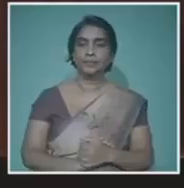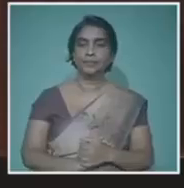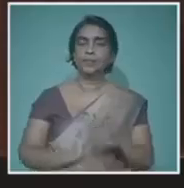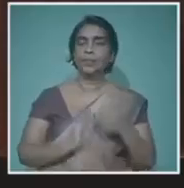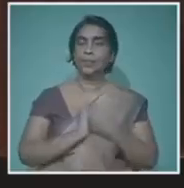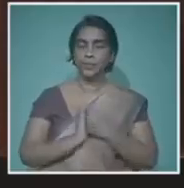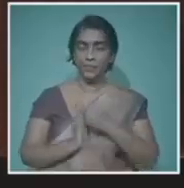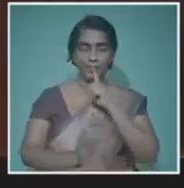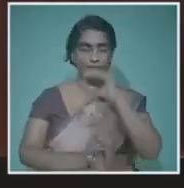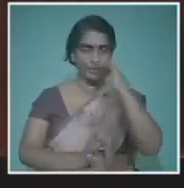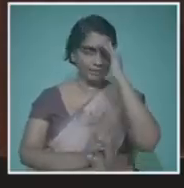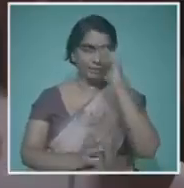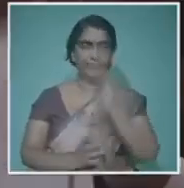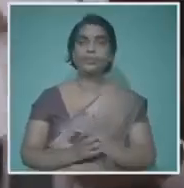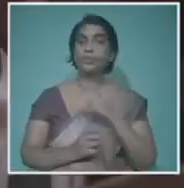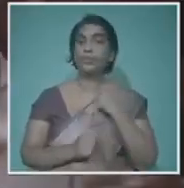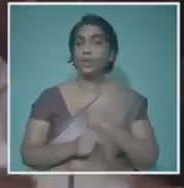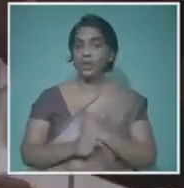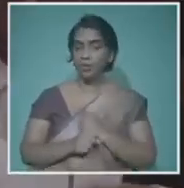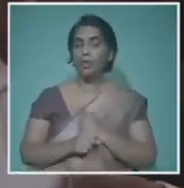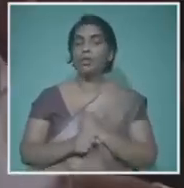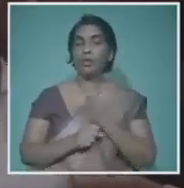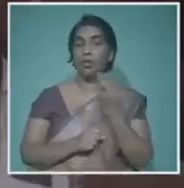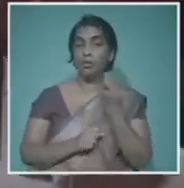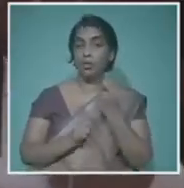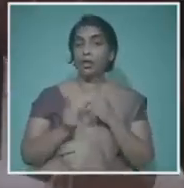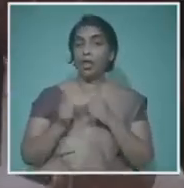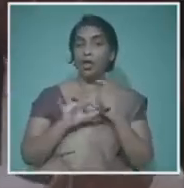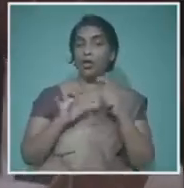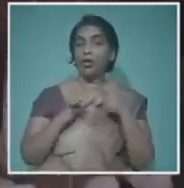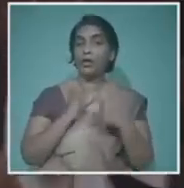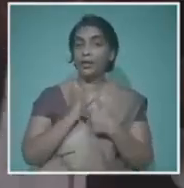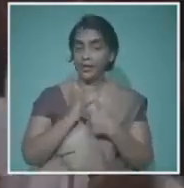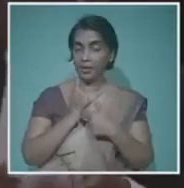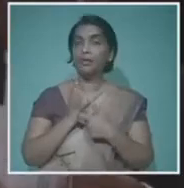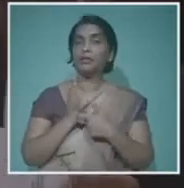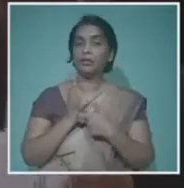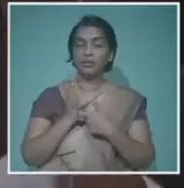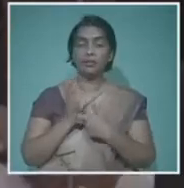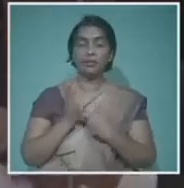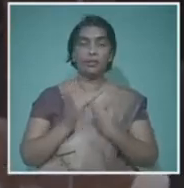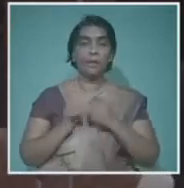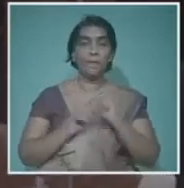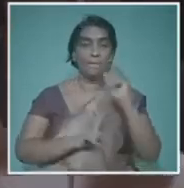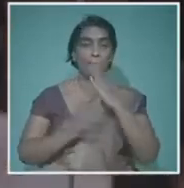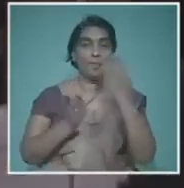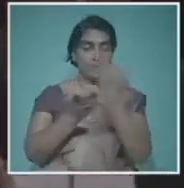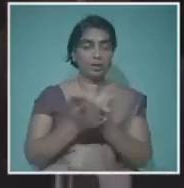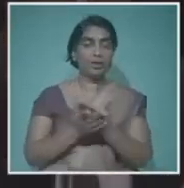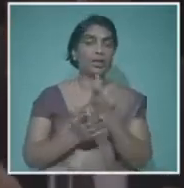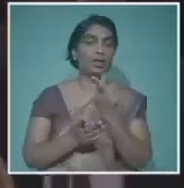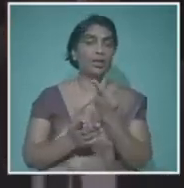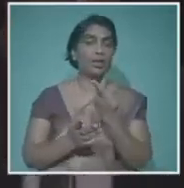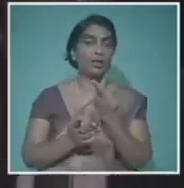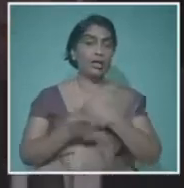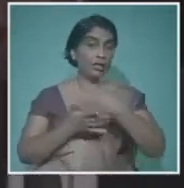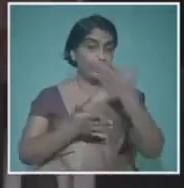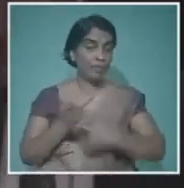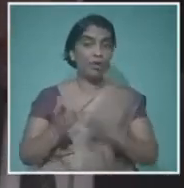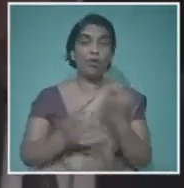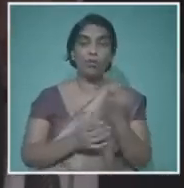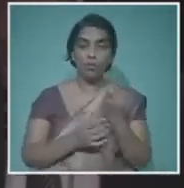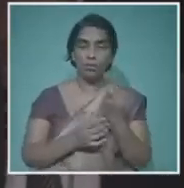කරු කතානායකතුමනි, රජයේ ගිනුම් පිළිබඳ කාරක සභාවේ පාර්ලිමේන්තු ඉදිරිපත් කරන ලද වාර්තාවේ මුදල්